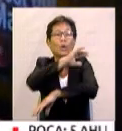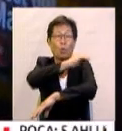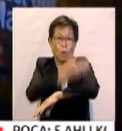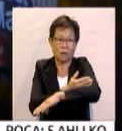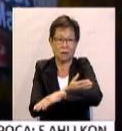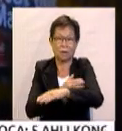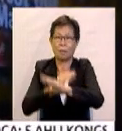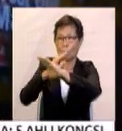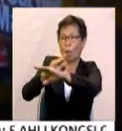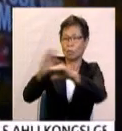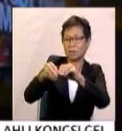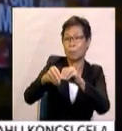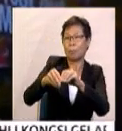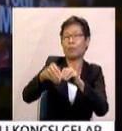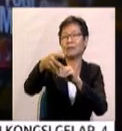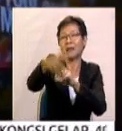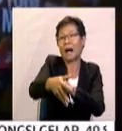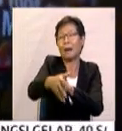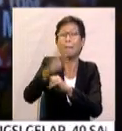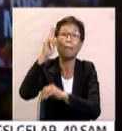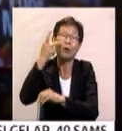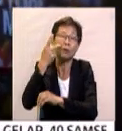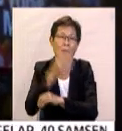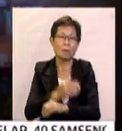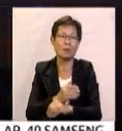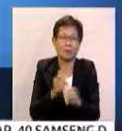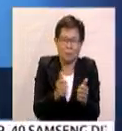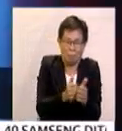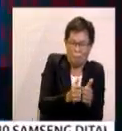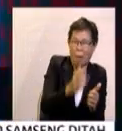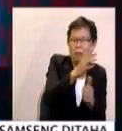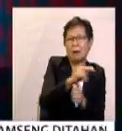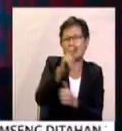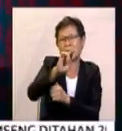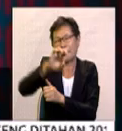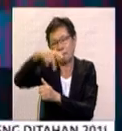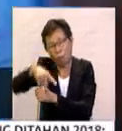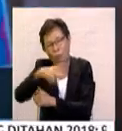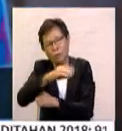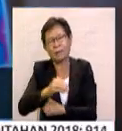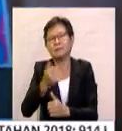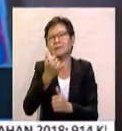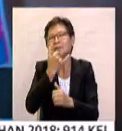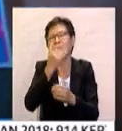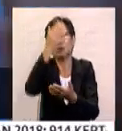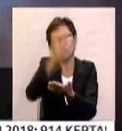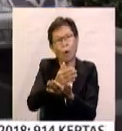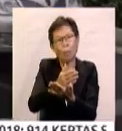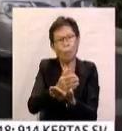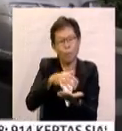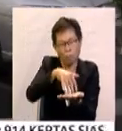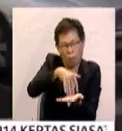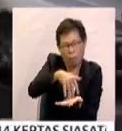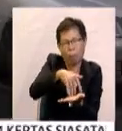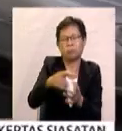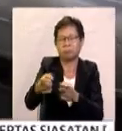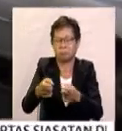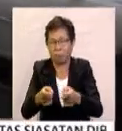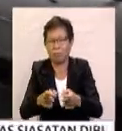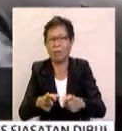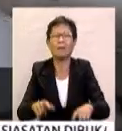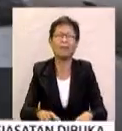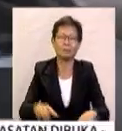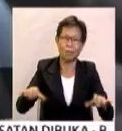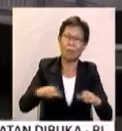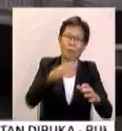mengekang campur tangan politik, menghentikan kronisma dan nepotisme serta menghapuskan penyelewengan dan kelemahan tadbir urus.